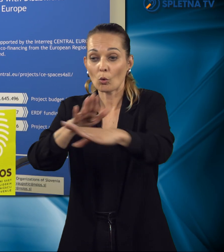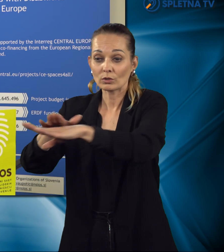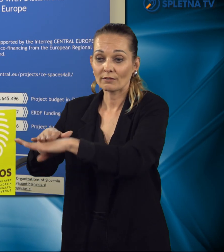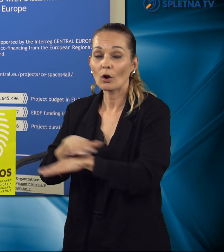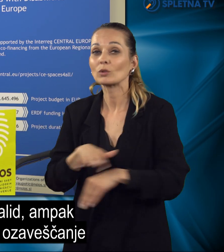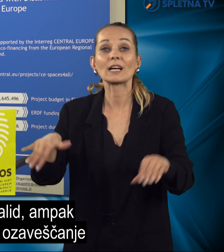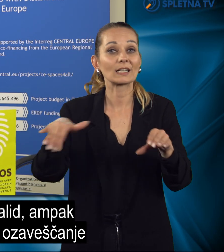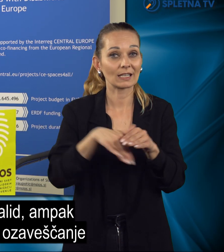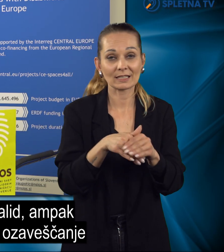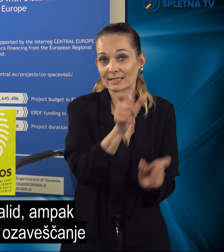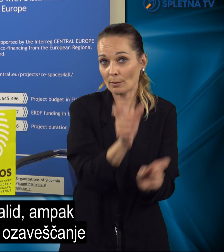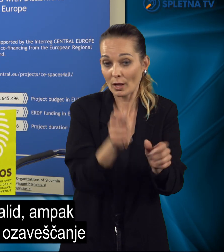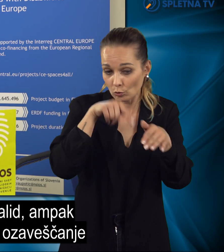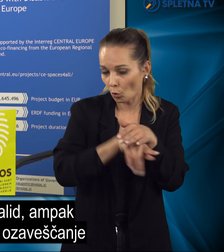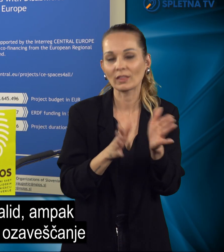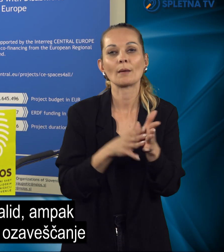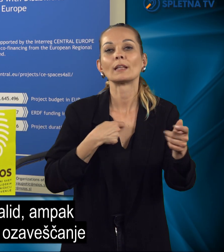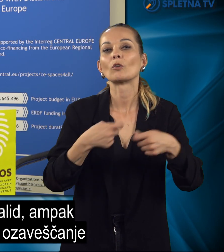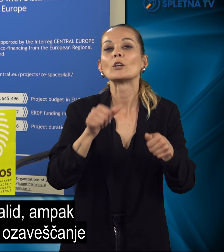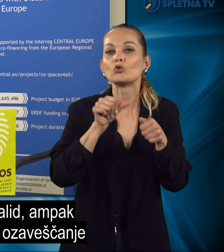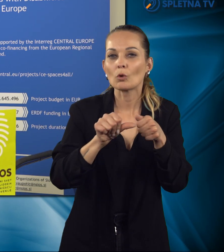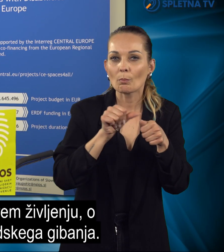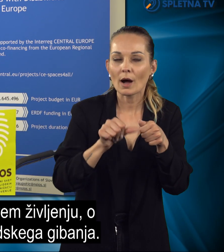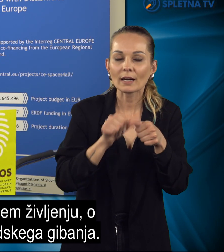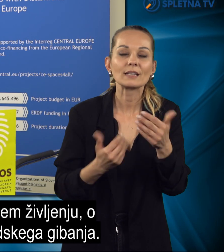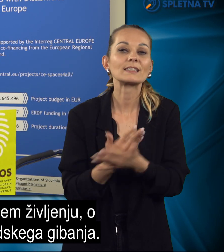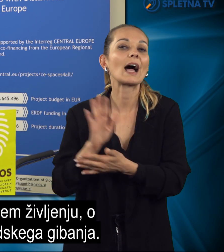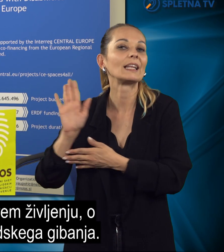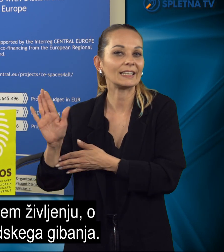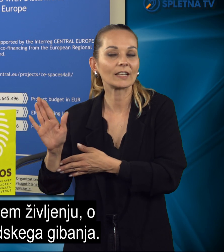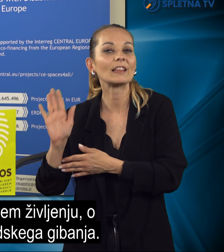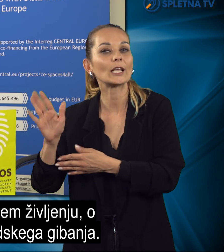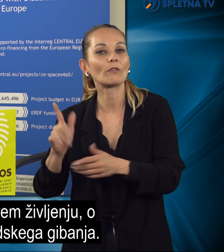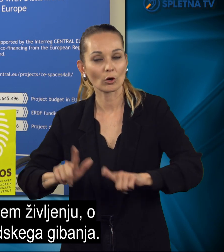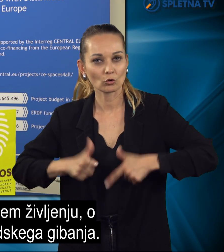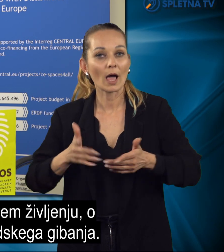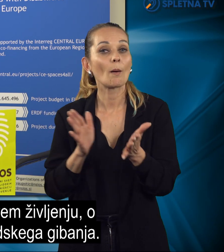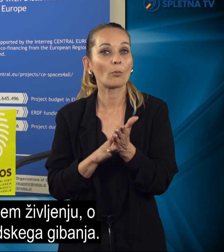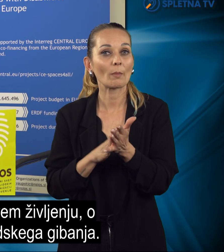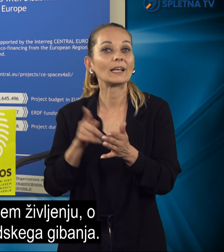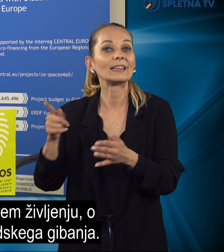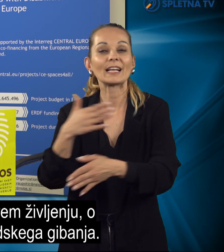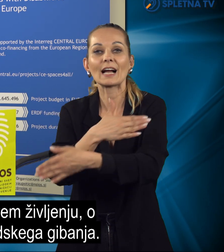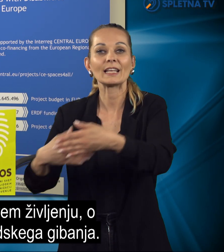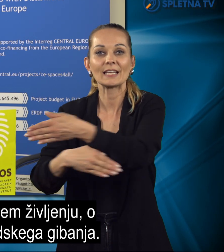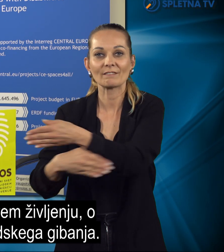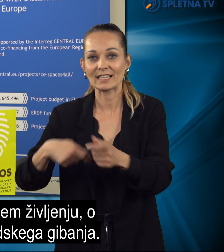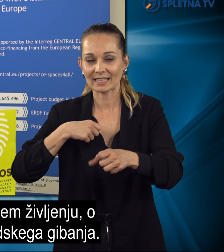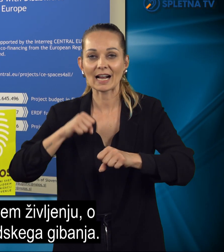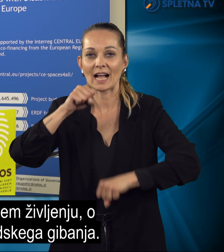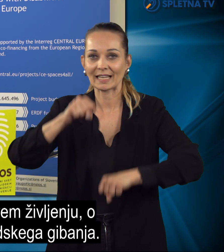bo šlo v bistvu za ozaveščanje vseh zaposlenih v Sparu o invalidih, o njihovem življenju, o pomenu